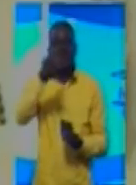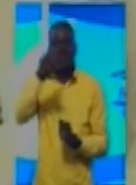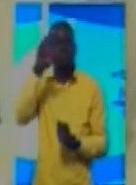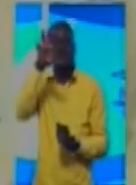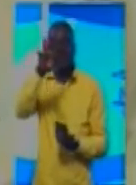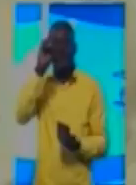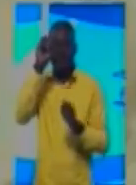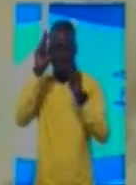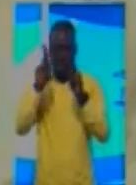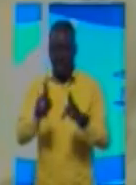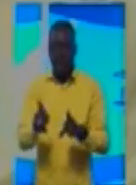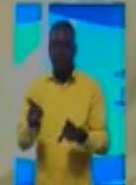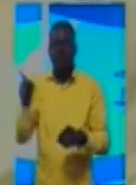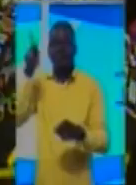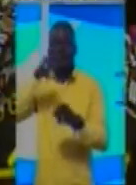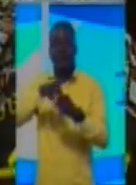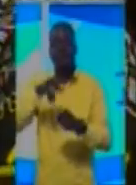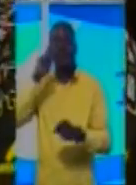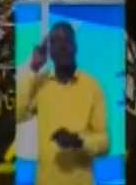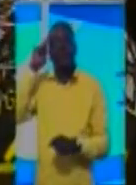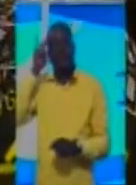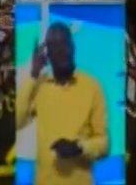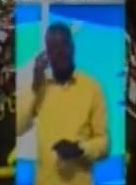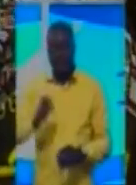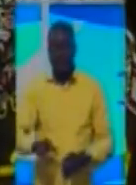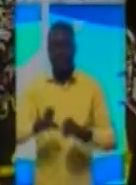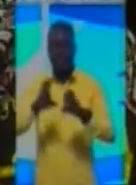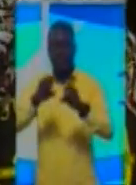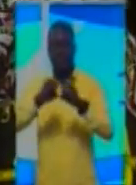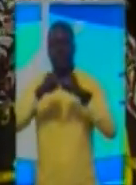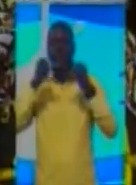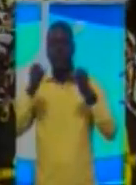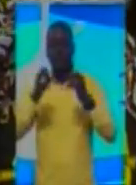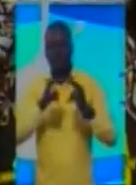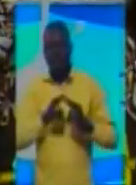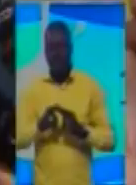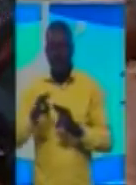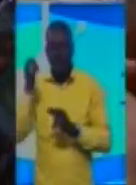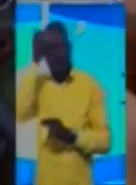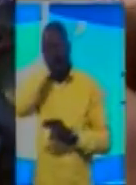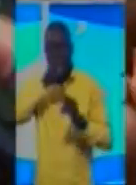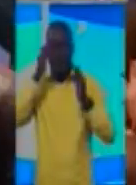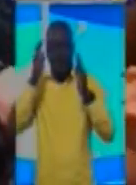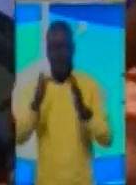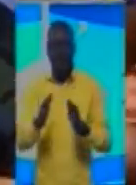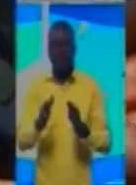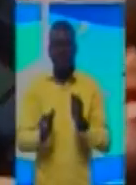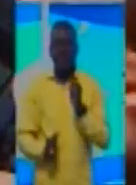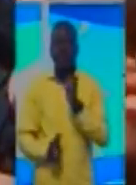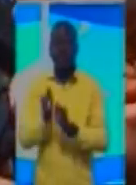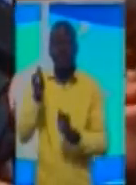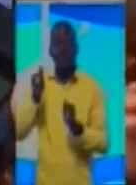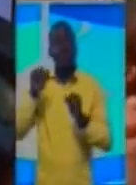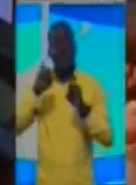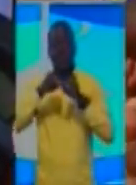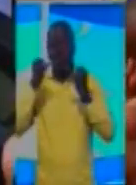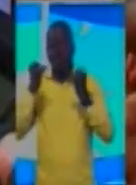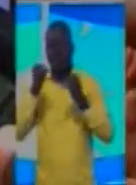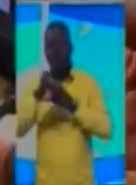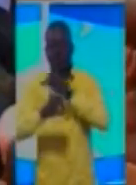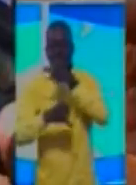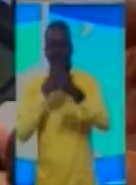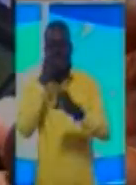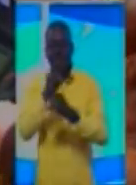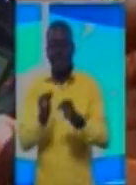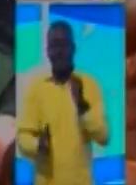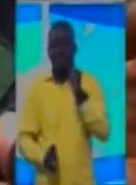africains. Les participants vont réfléchir sur la contribution des médias à l'unité africaine. Nous sommes inondés par les médias internationaux, qui sont parfois beaucoup